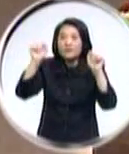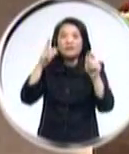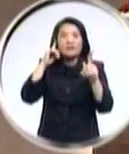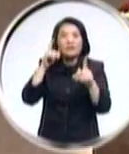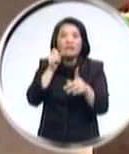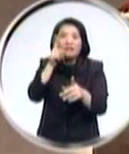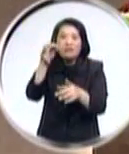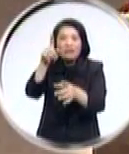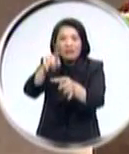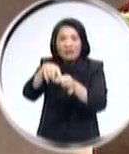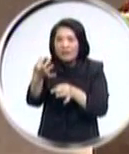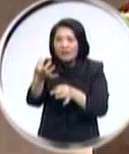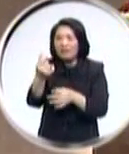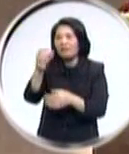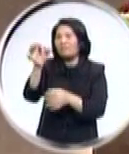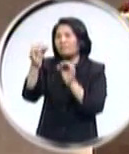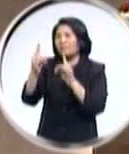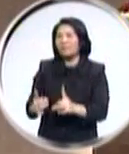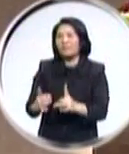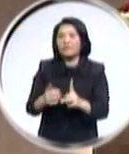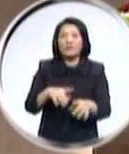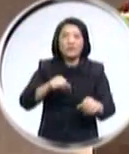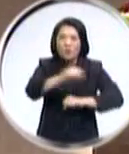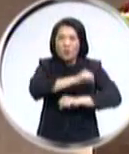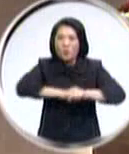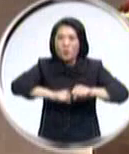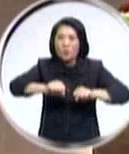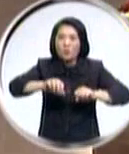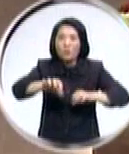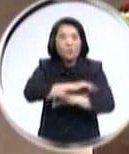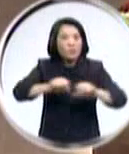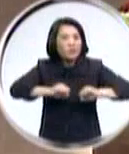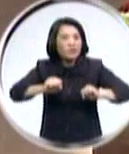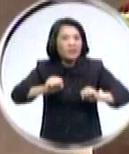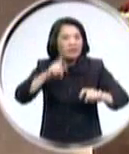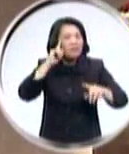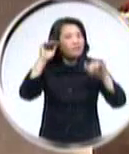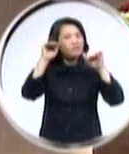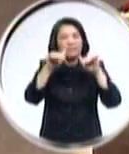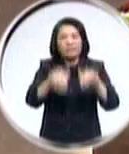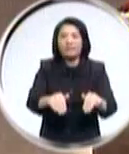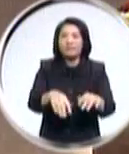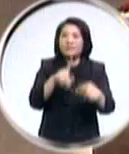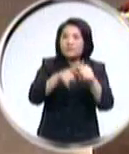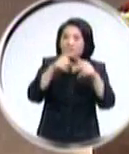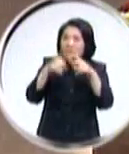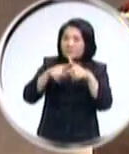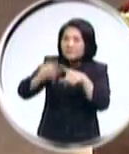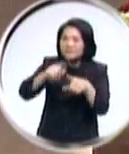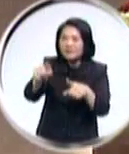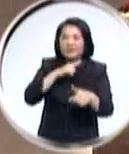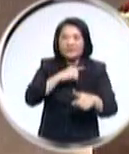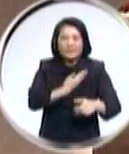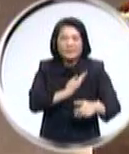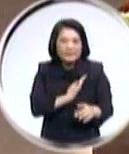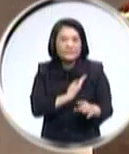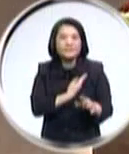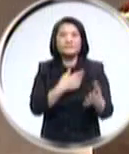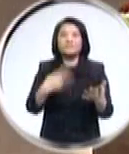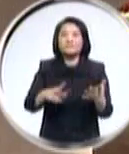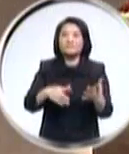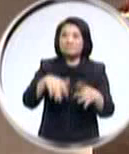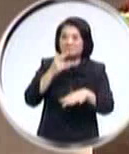竞争力也在倒退，传统产业和中小企业一直在苦撑待变，而